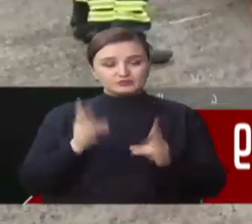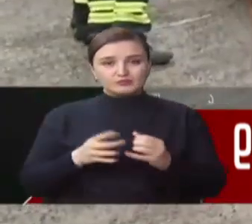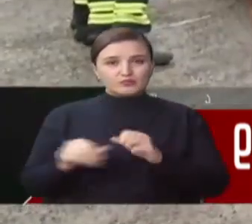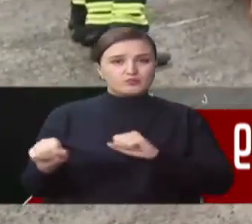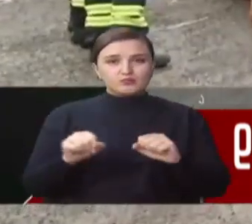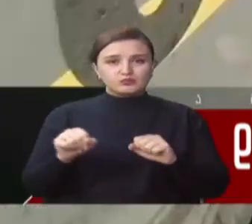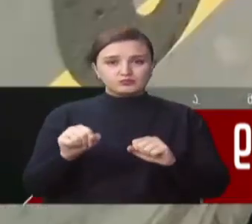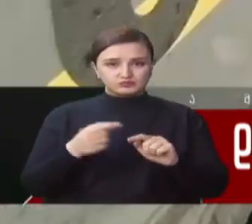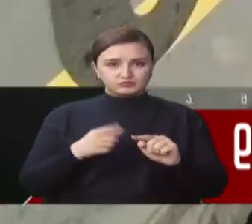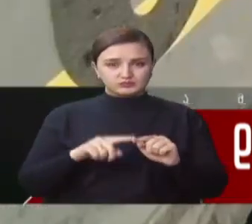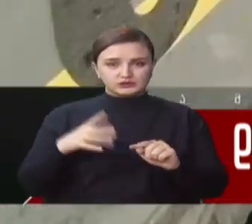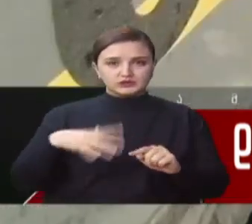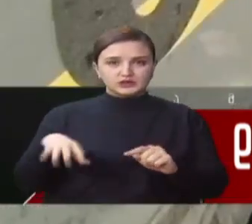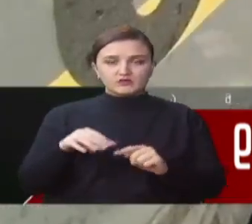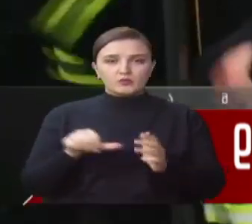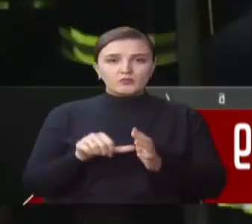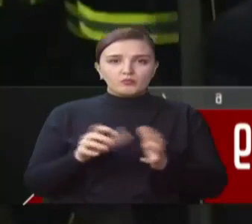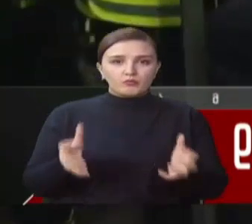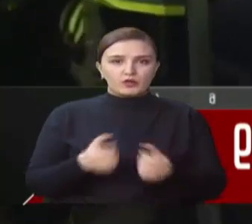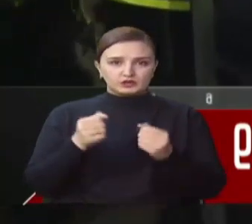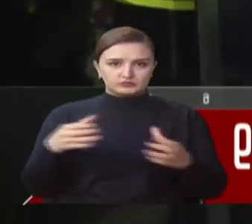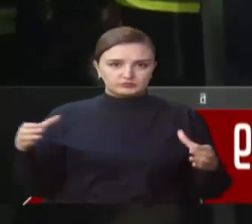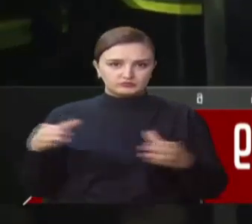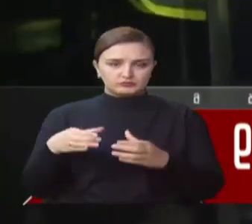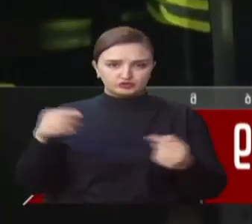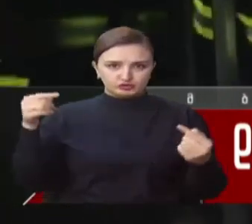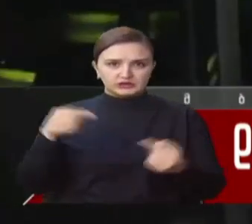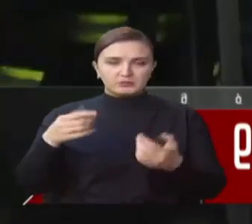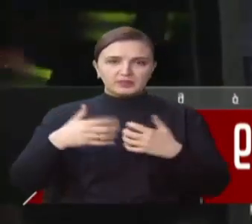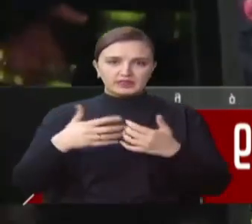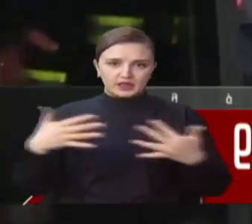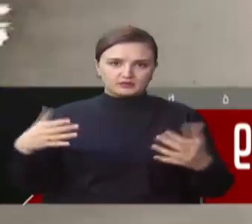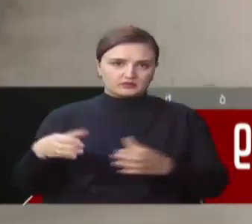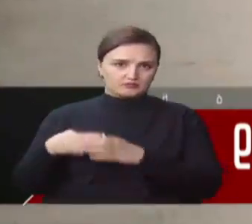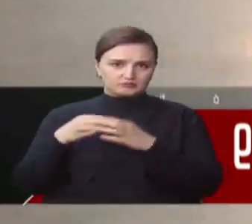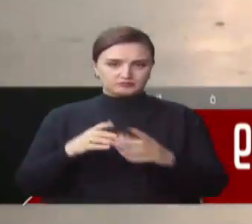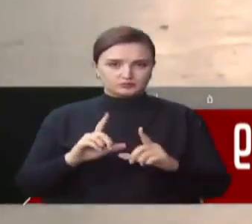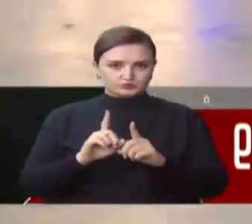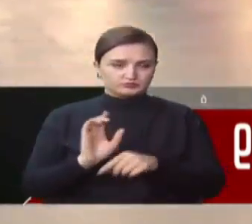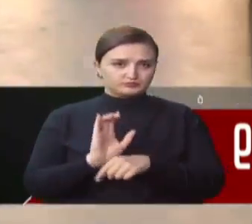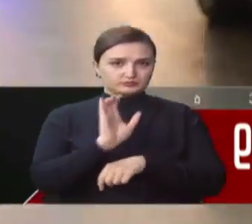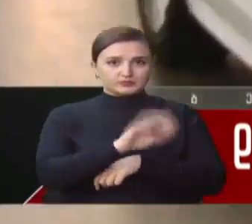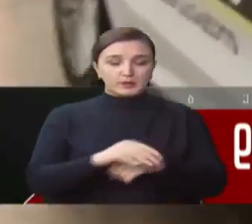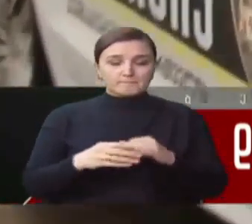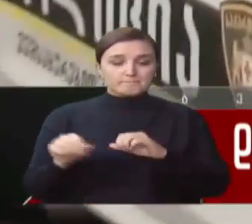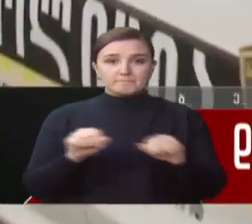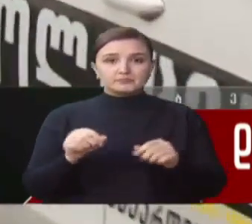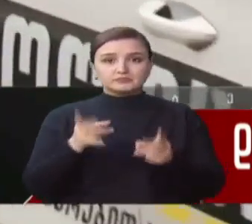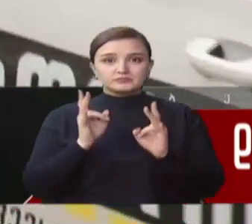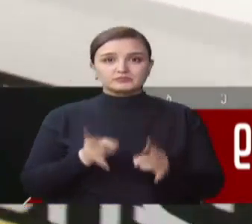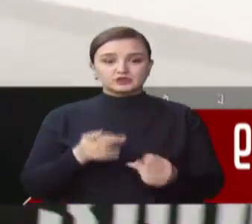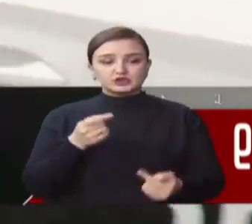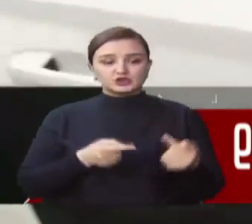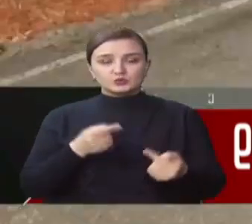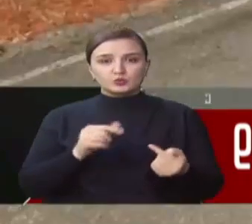გამო საქართველოდან სამაშველო ღონისძიებებში ჩასართავად შესაბამისი ტექნიკა გაიგზავნა. Თურქეთში მომხდარი მიწისძვრის შედეგებთან ბრძოლაში